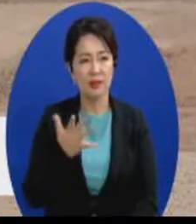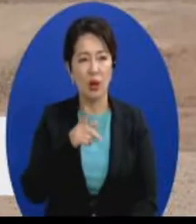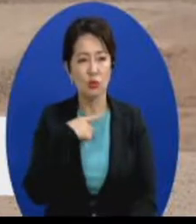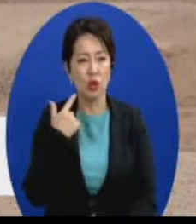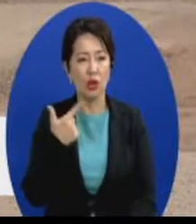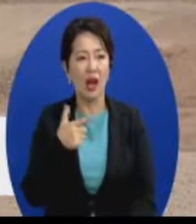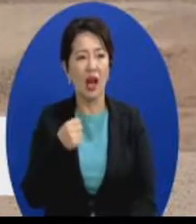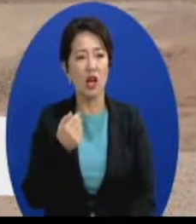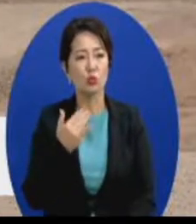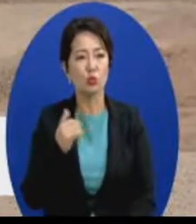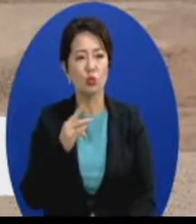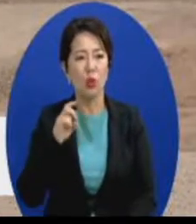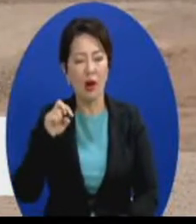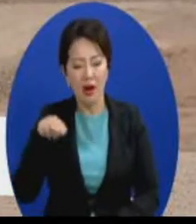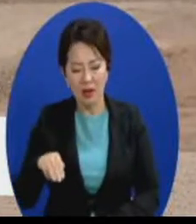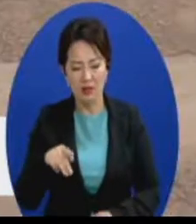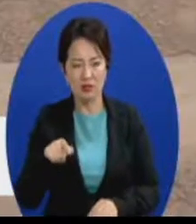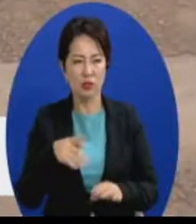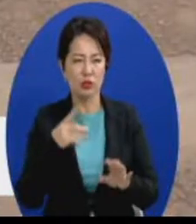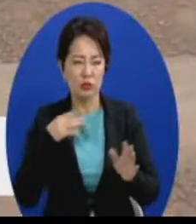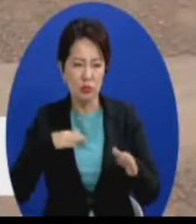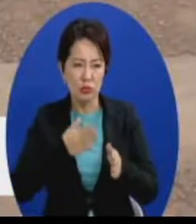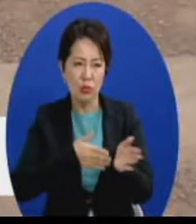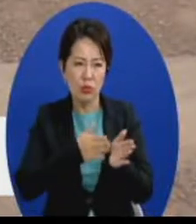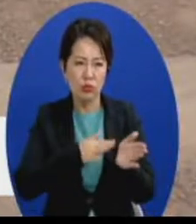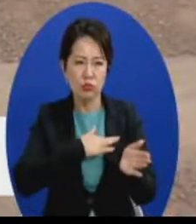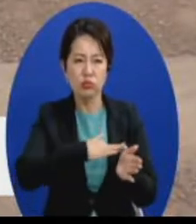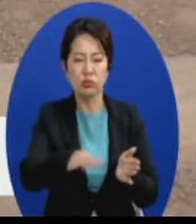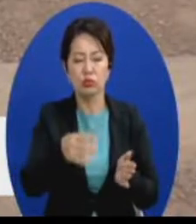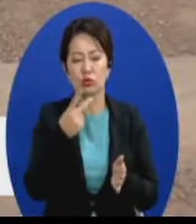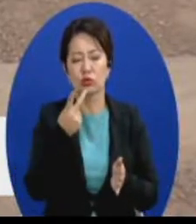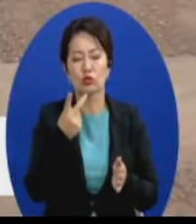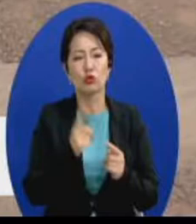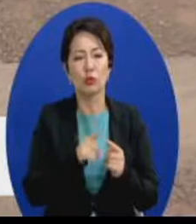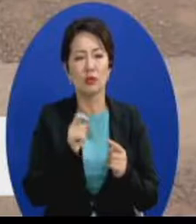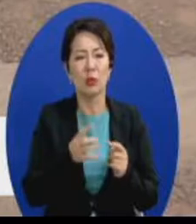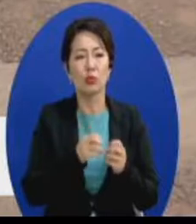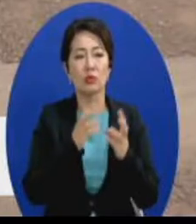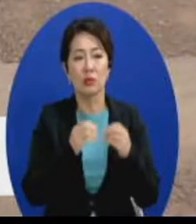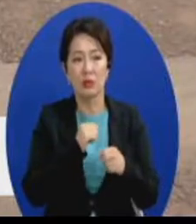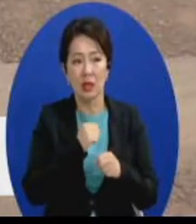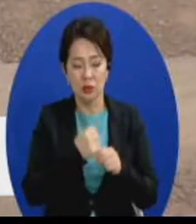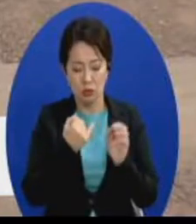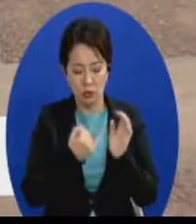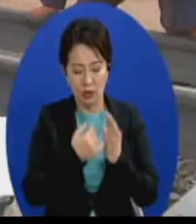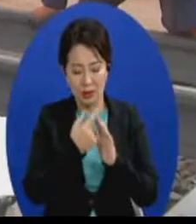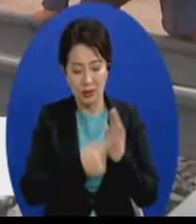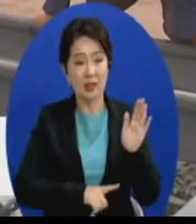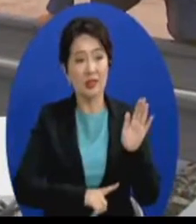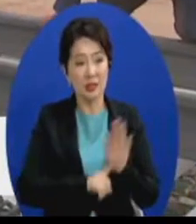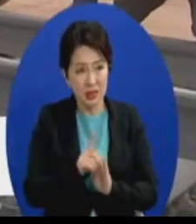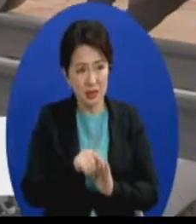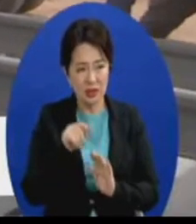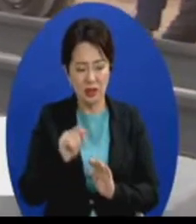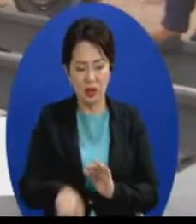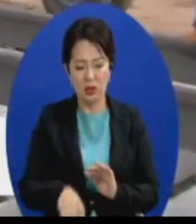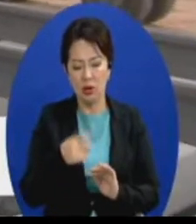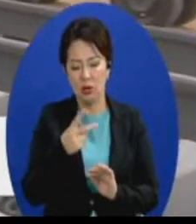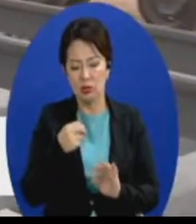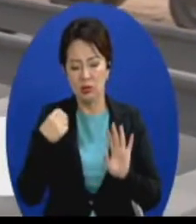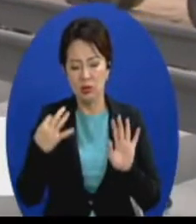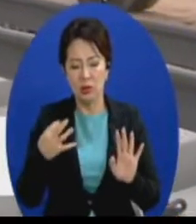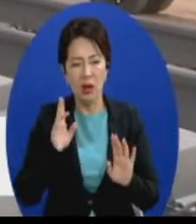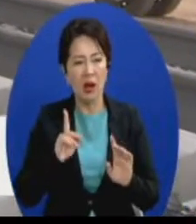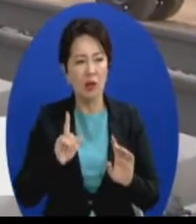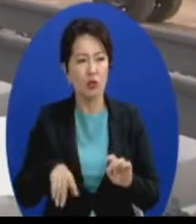Таван талгай гашуун сухат чиглэлийн 240 км төмөр замын бүтээн байгуулалтын ажил 6-р сард эхэлсэн. Өнөөдрийн байдлаар эхний 208 км